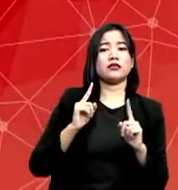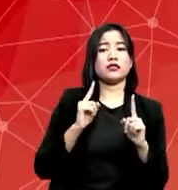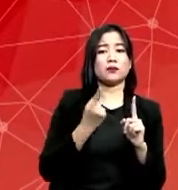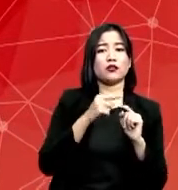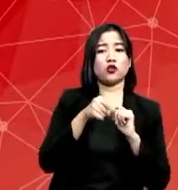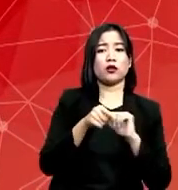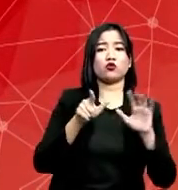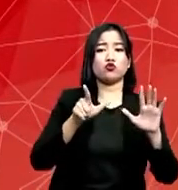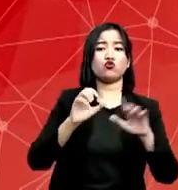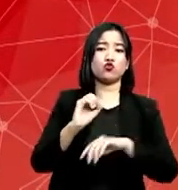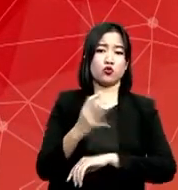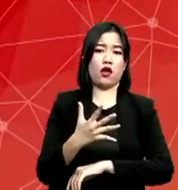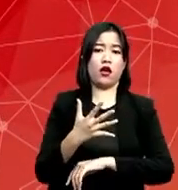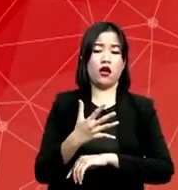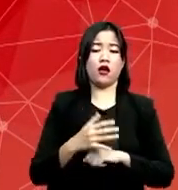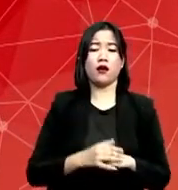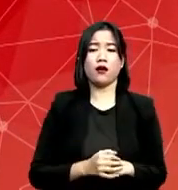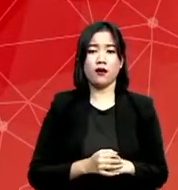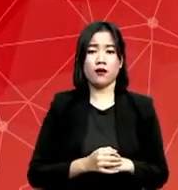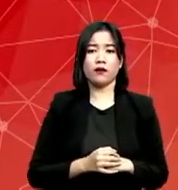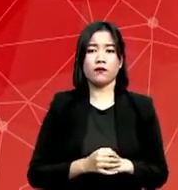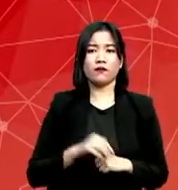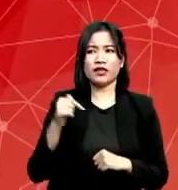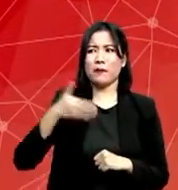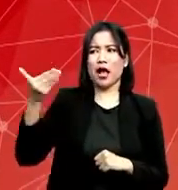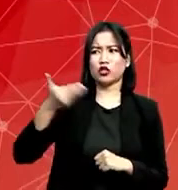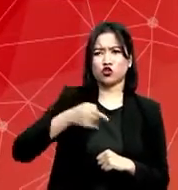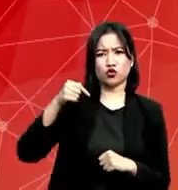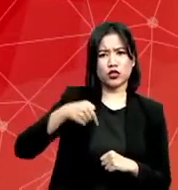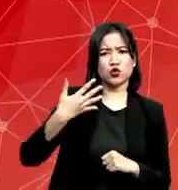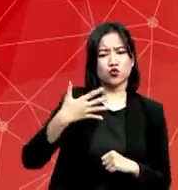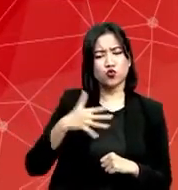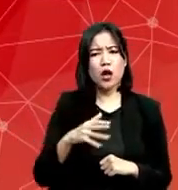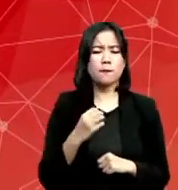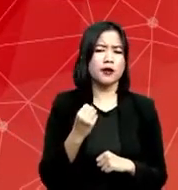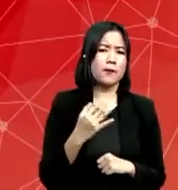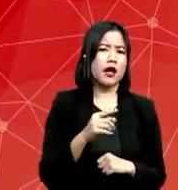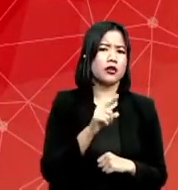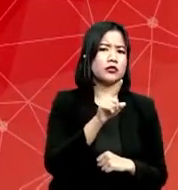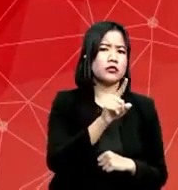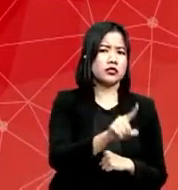11,7 juta dosis. Yang sudah masuk baru